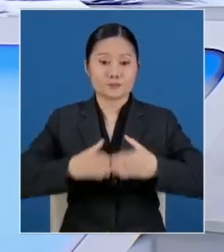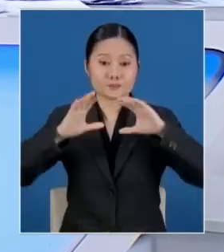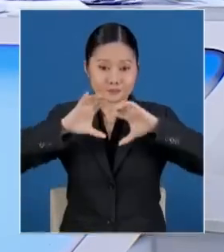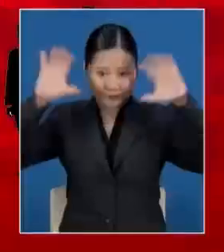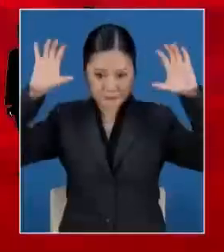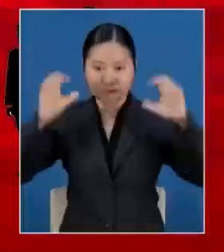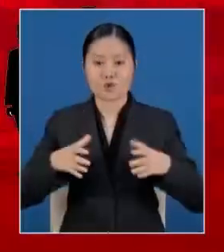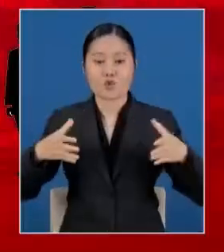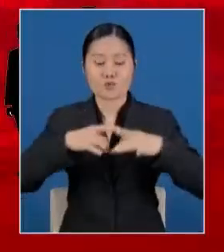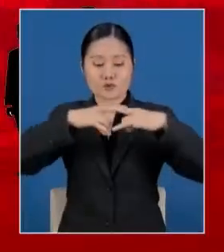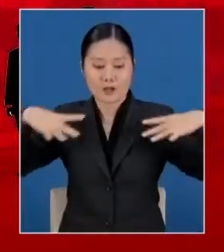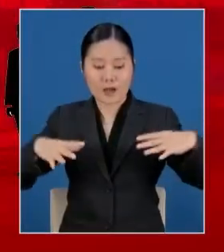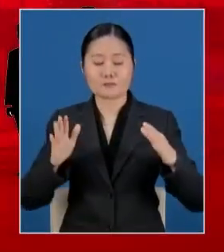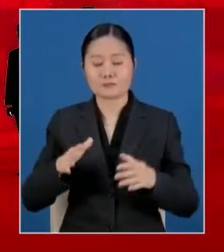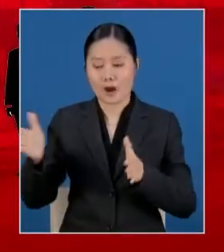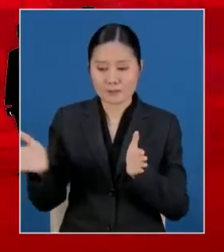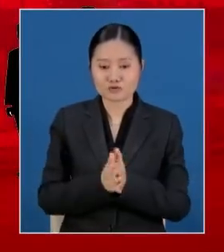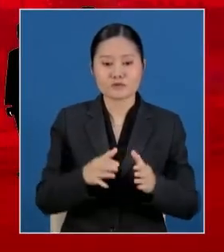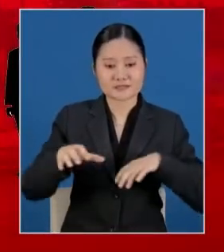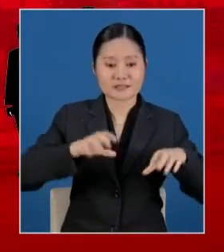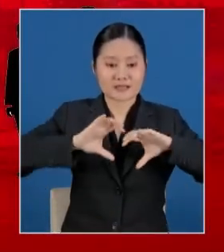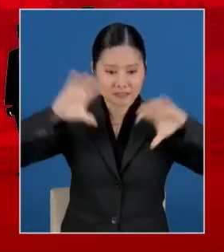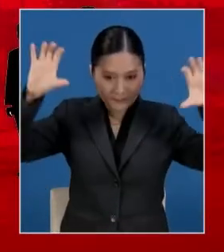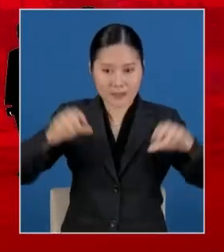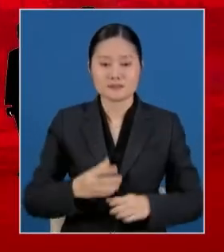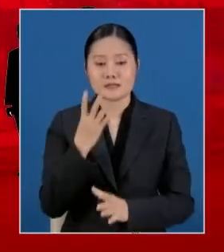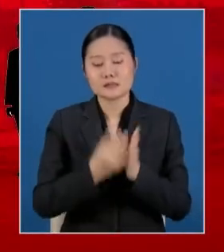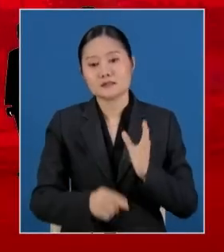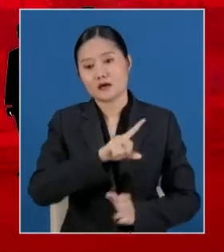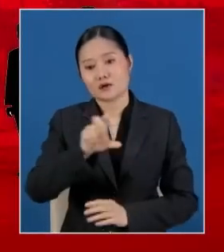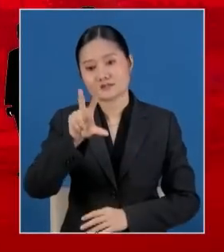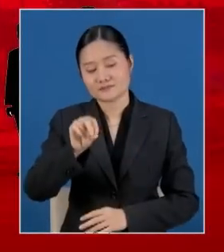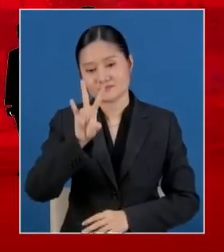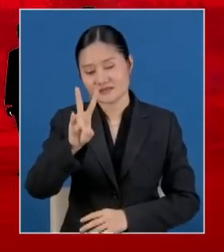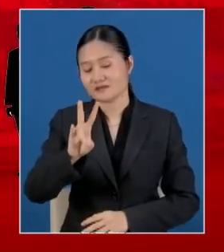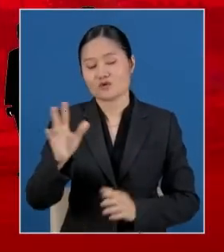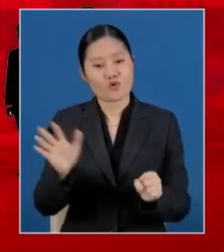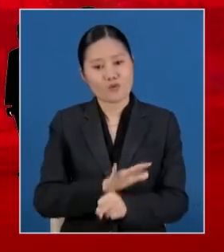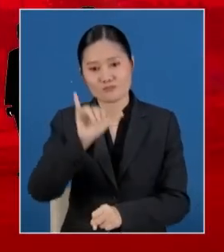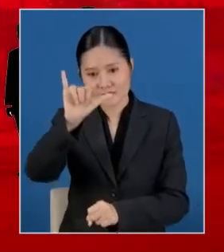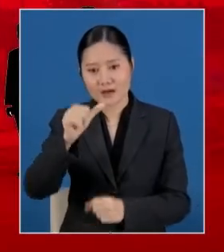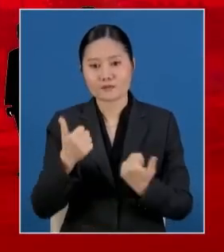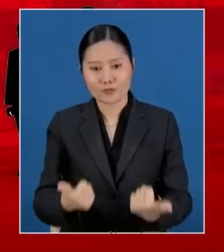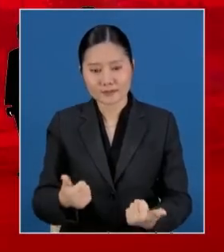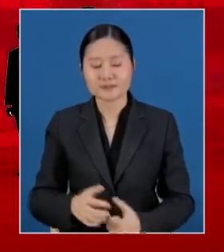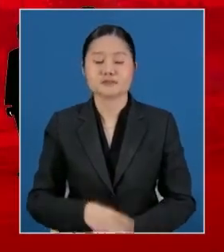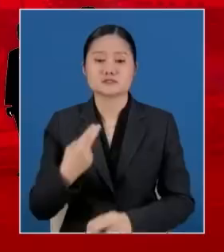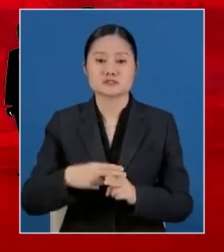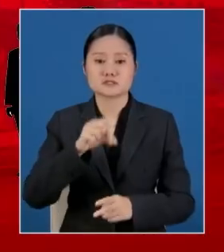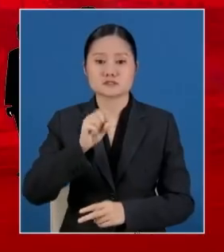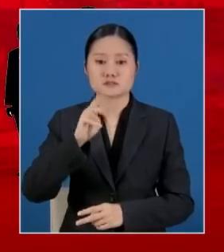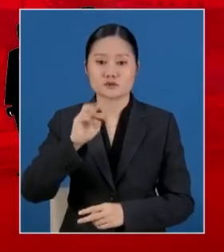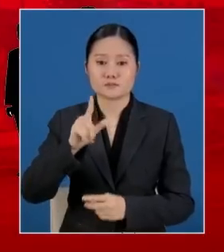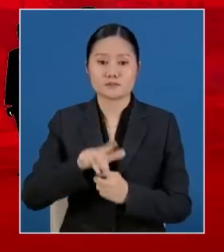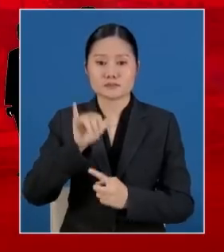ขั้วของพรรคเพื่อไทยดูนะฮะยังขาดอีก137เสียงแล้ววันนี้คุณสมชัยศรีสุทธิยาก